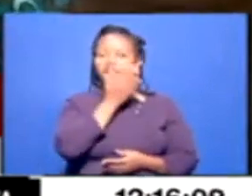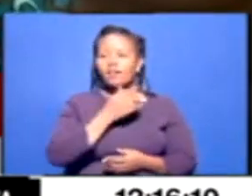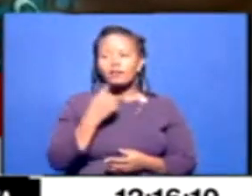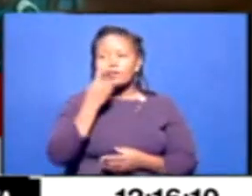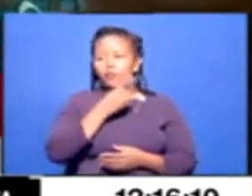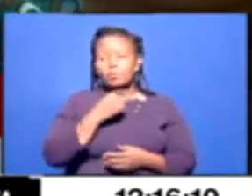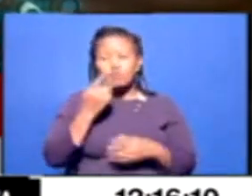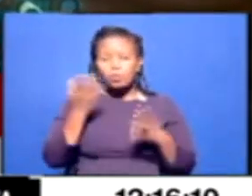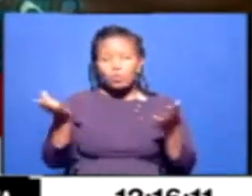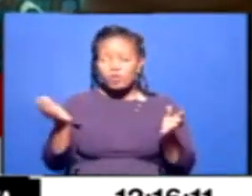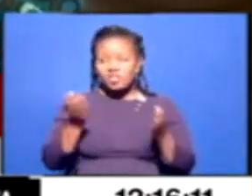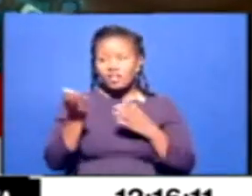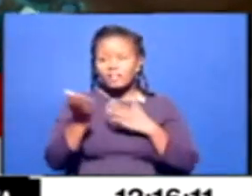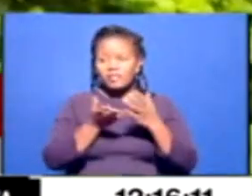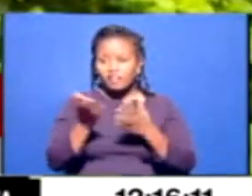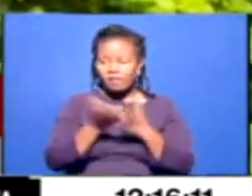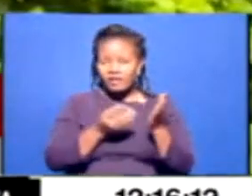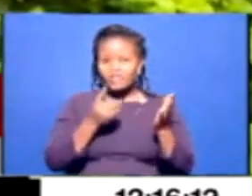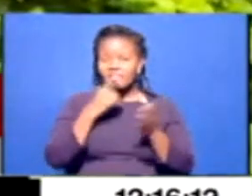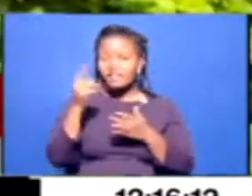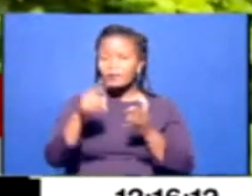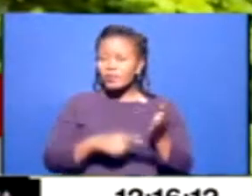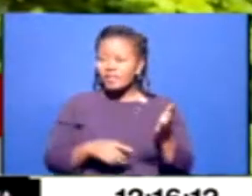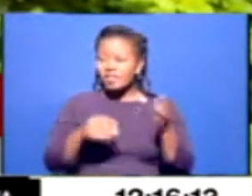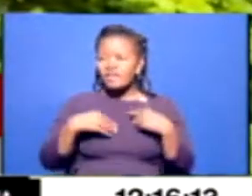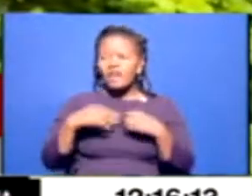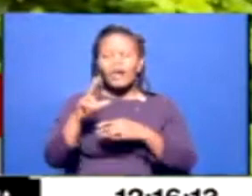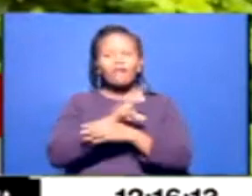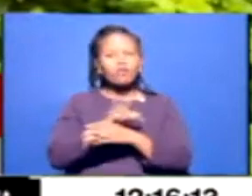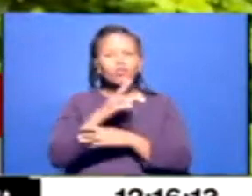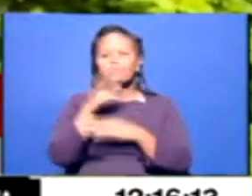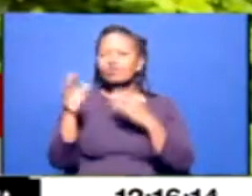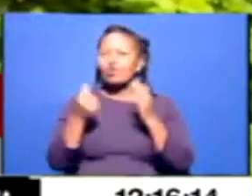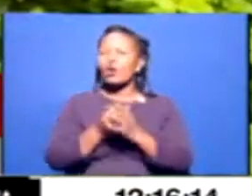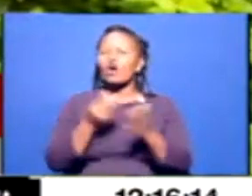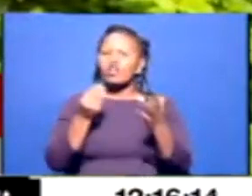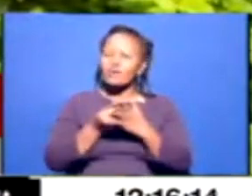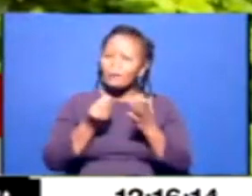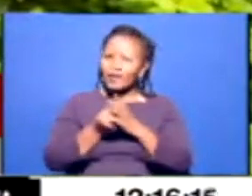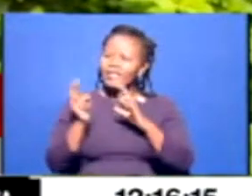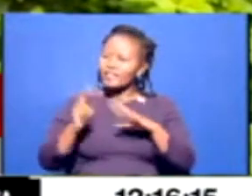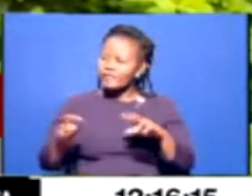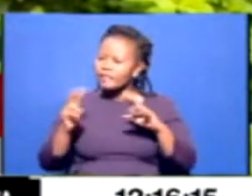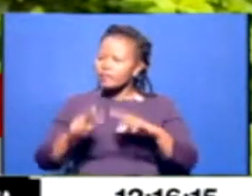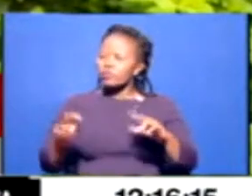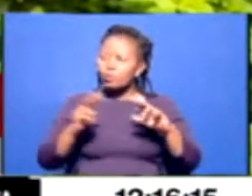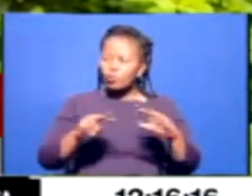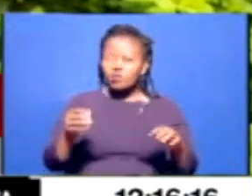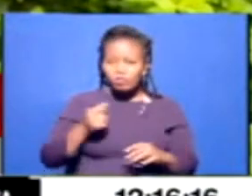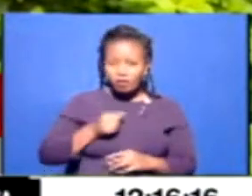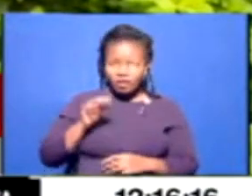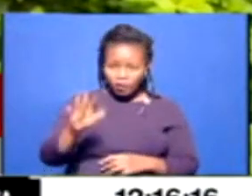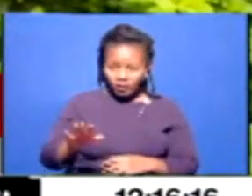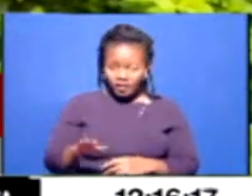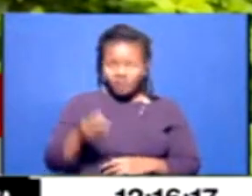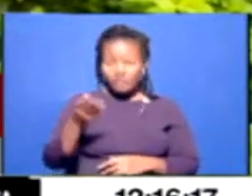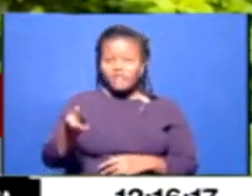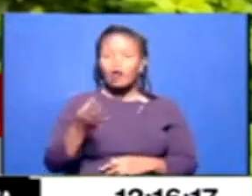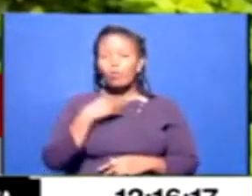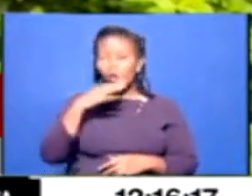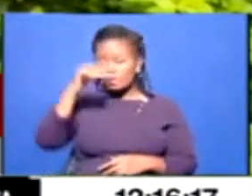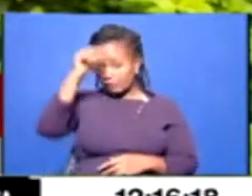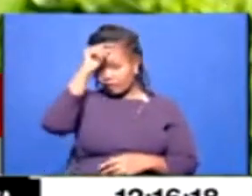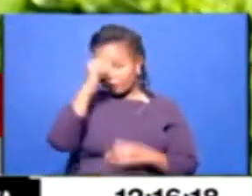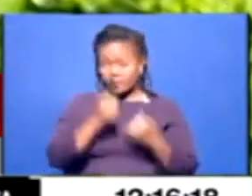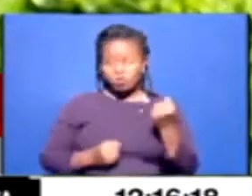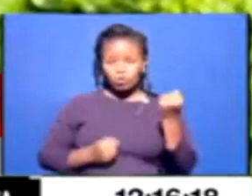kijakazi amesema ametumia pesa alizokuwa nazo kumtafuta mwanawe na sasa anatafuta usaidizi kutoka kwa serikali na